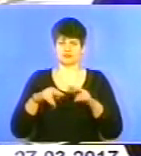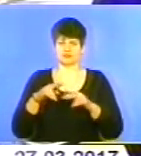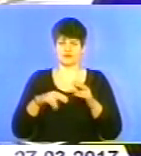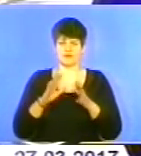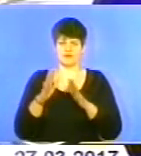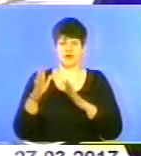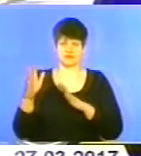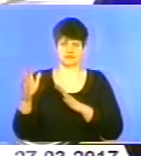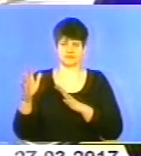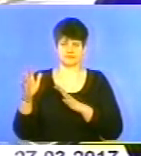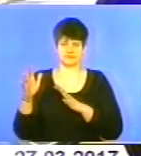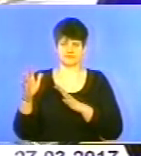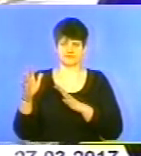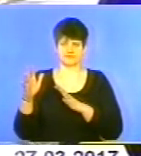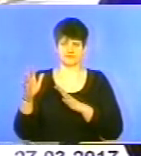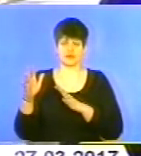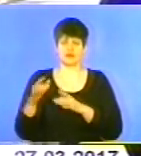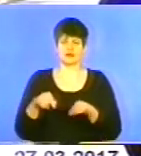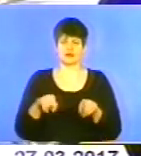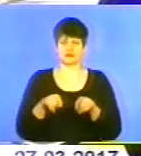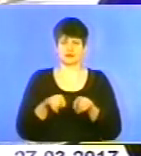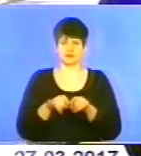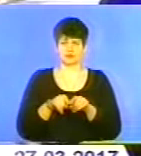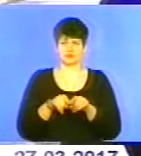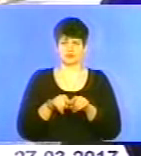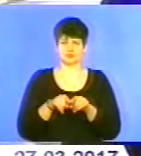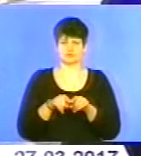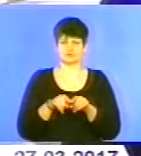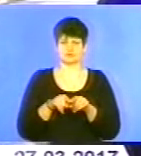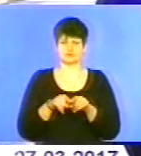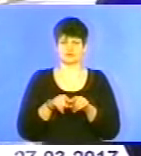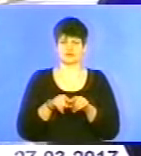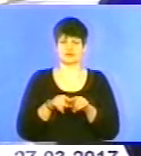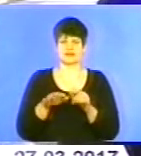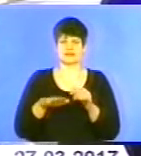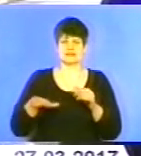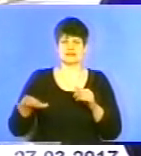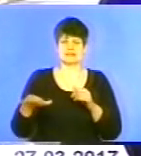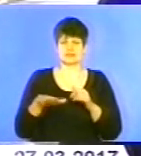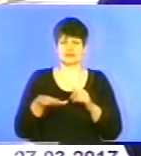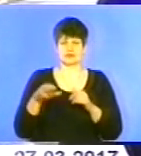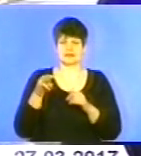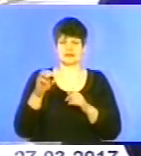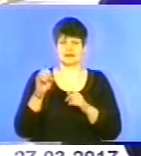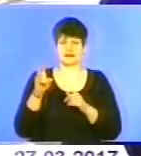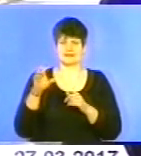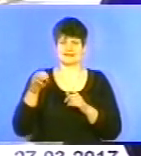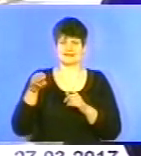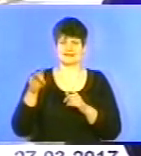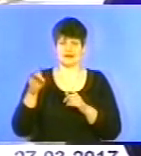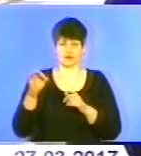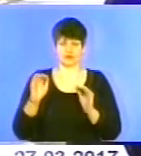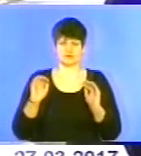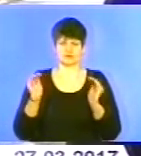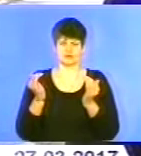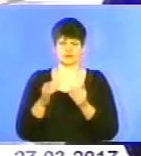скверів. Під прицілом забудови був стадіон Текстерно, це мій колишній виборчий округ, не дивлячись на те,